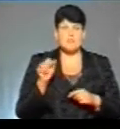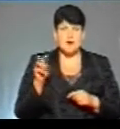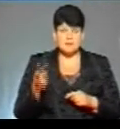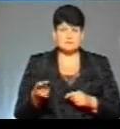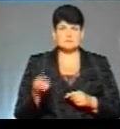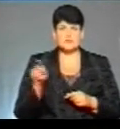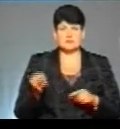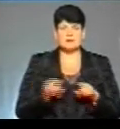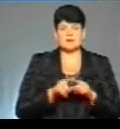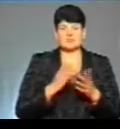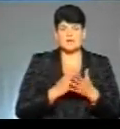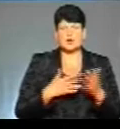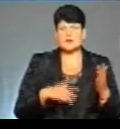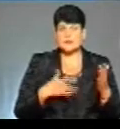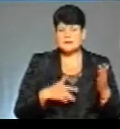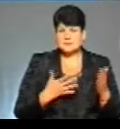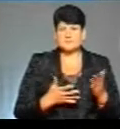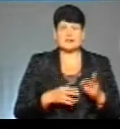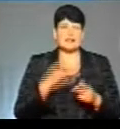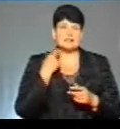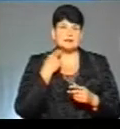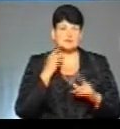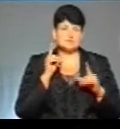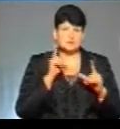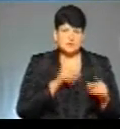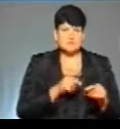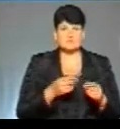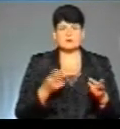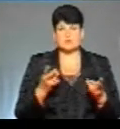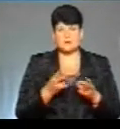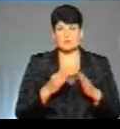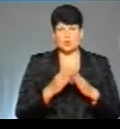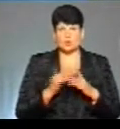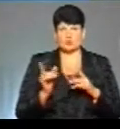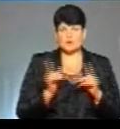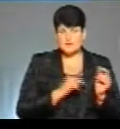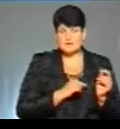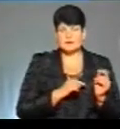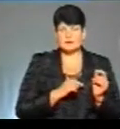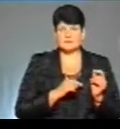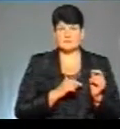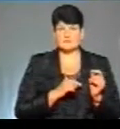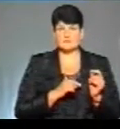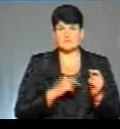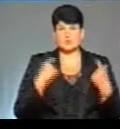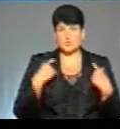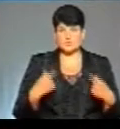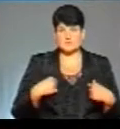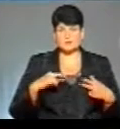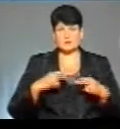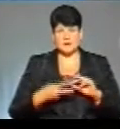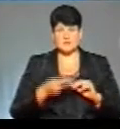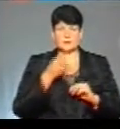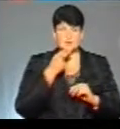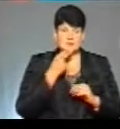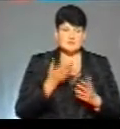також там маю гітару. На англійську теж добираюсь. Ну, відповідно, треба ж додому доїхати, там рюкзак інший взяти, бо